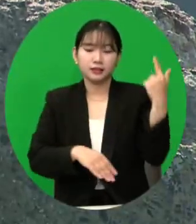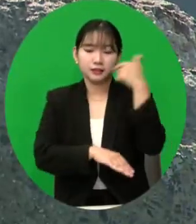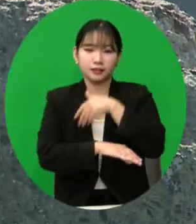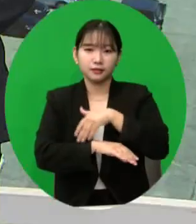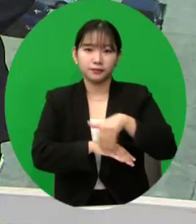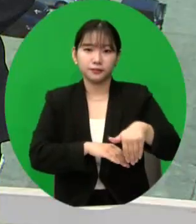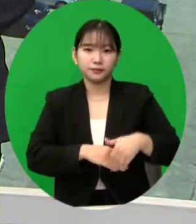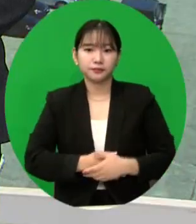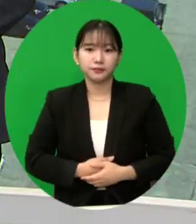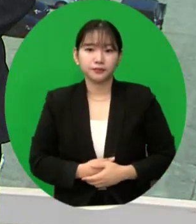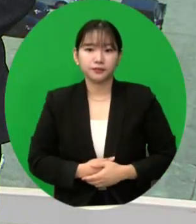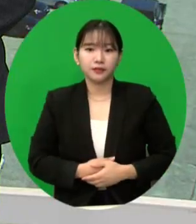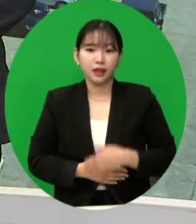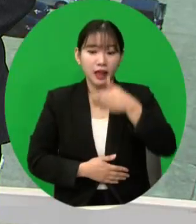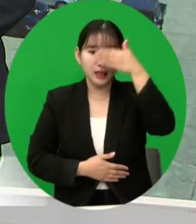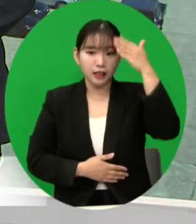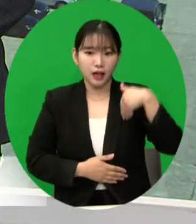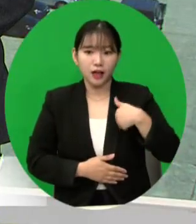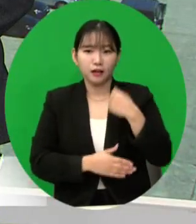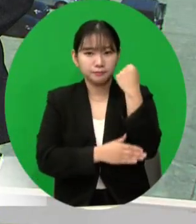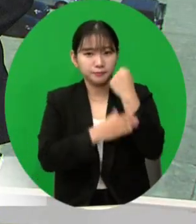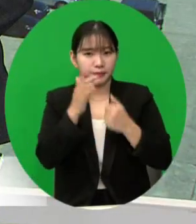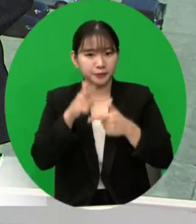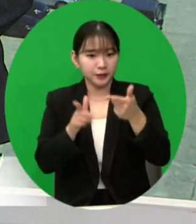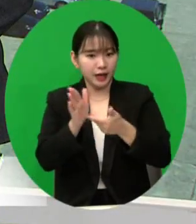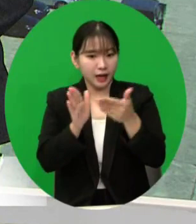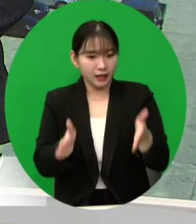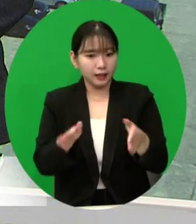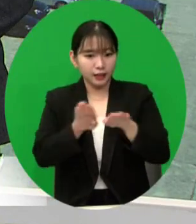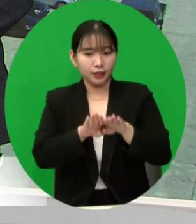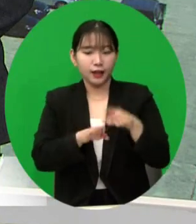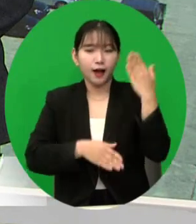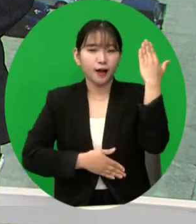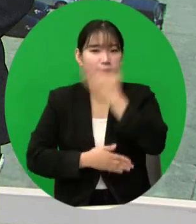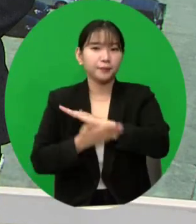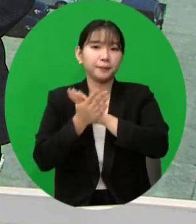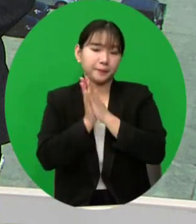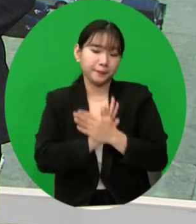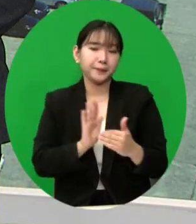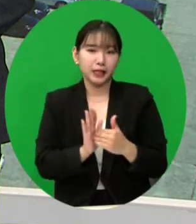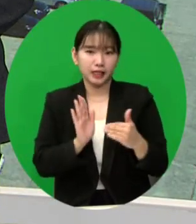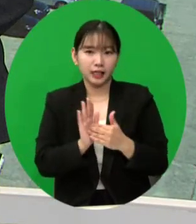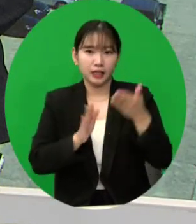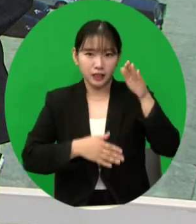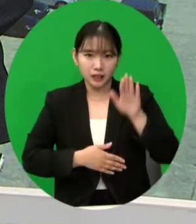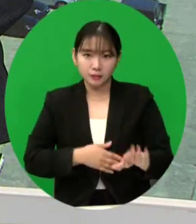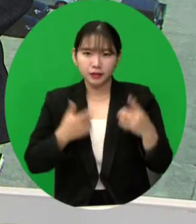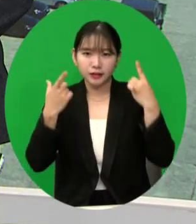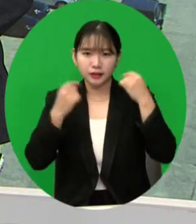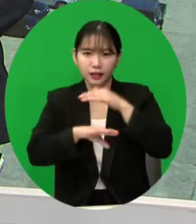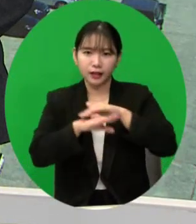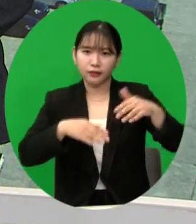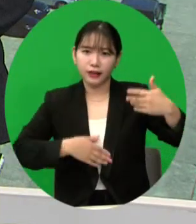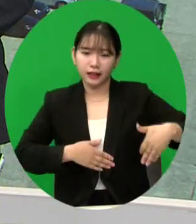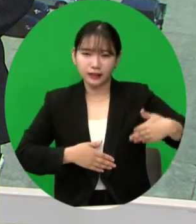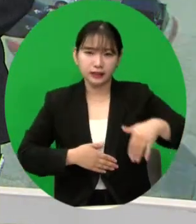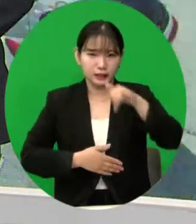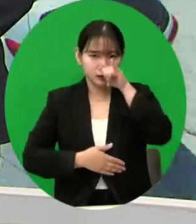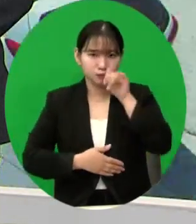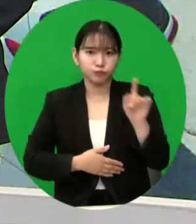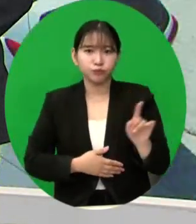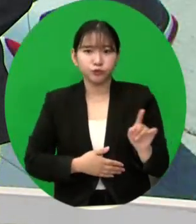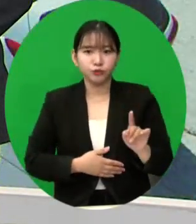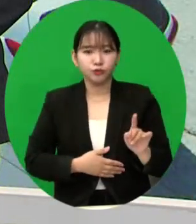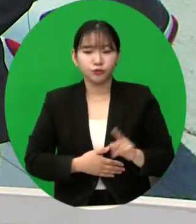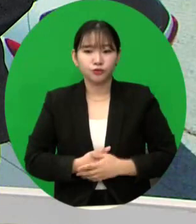예정입니다. 다행히 노후됐던 목포항 시설들은 많이 개선됐습니다. 하지만 여전히 해결되지 않고 있는 것이